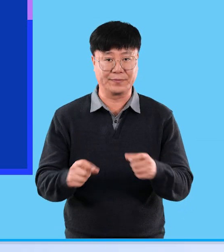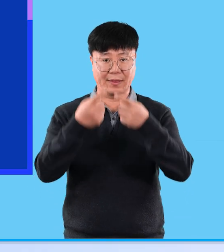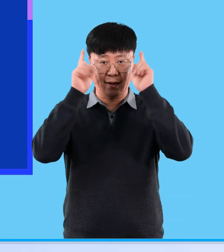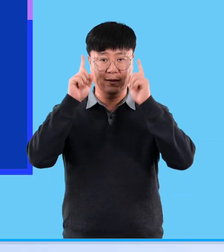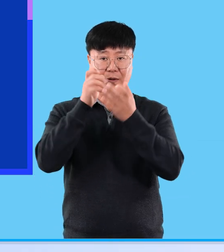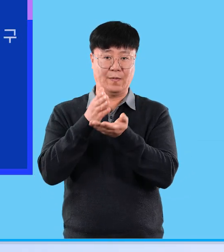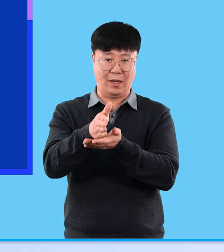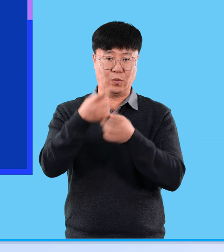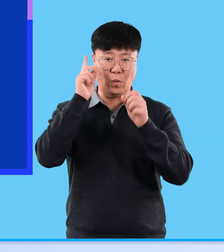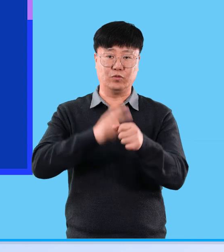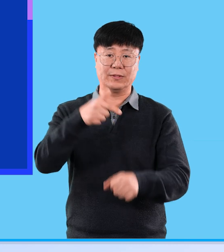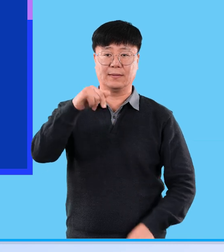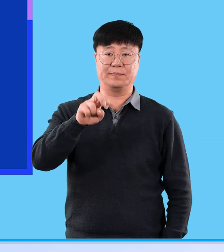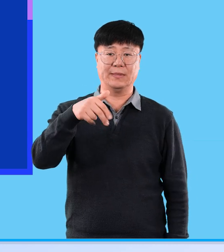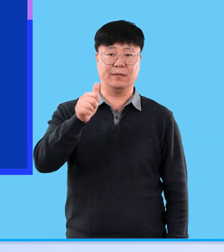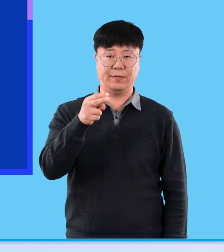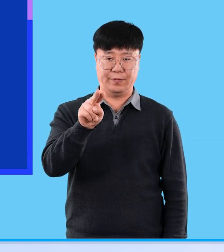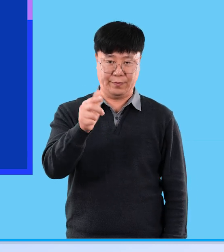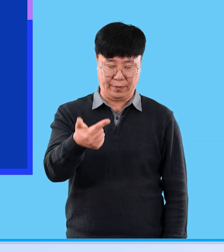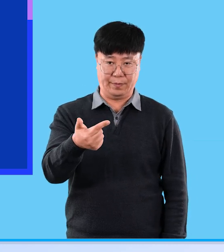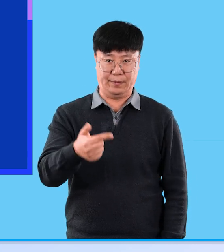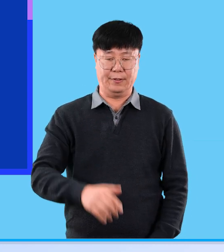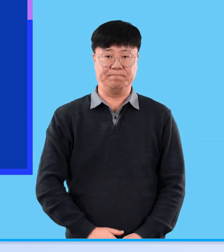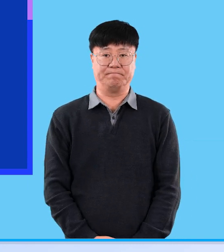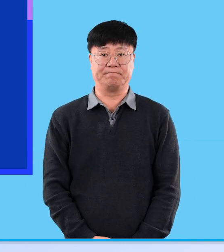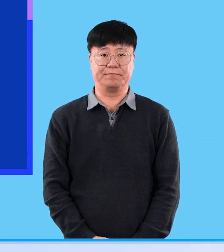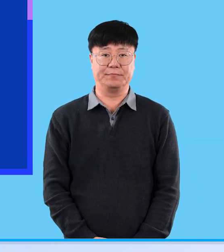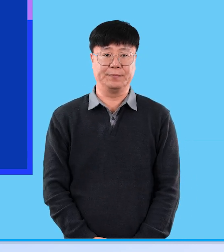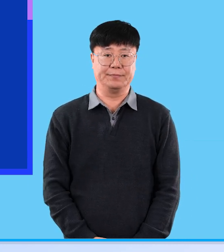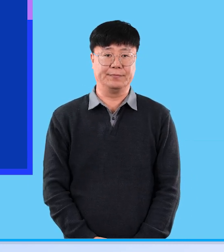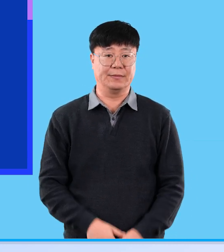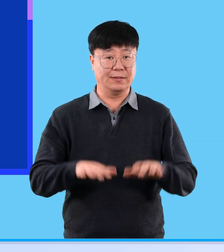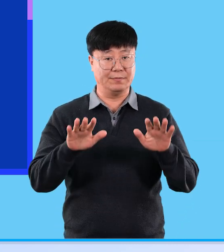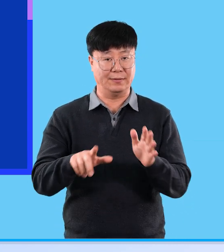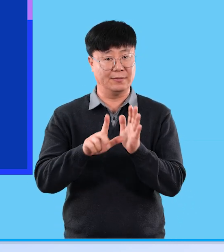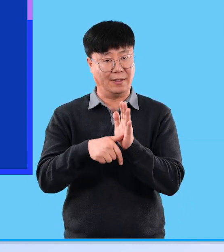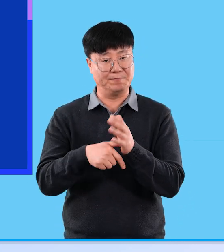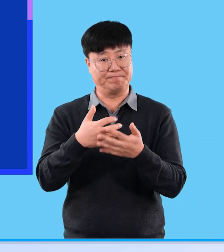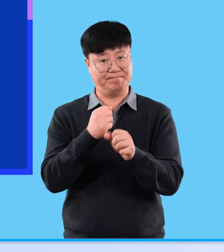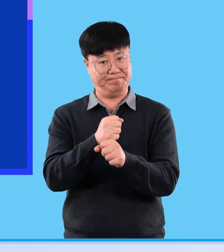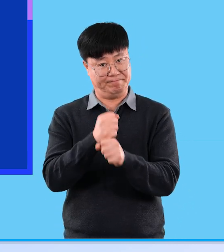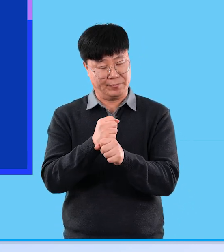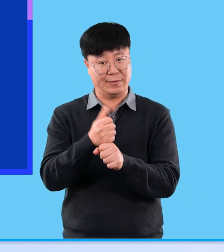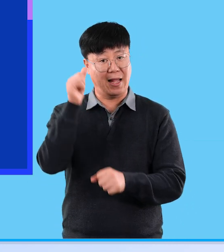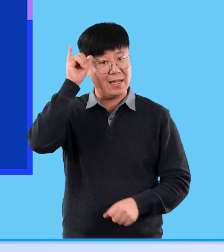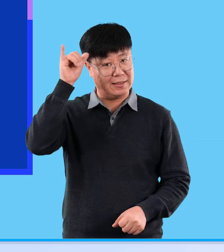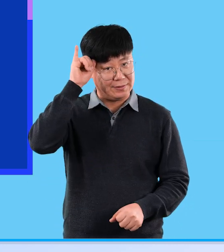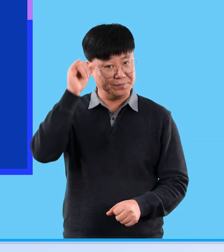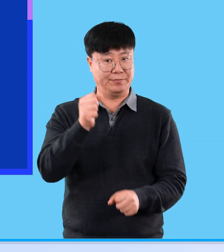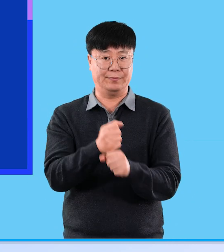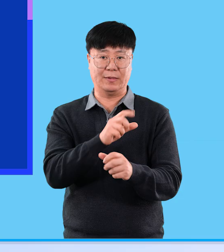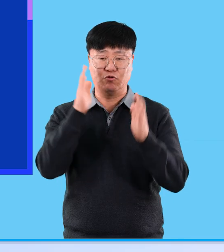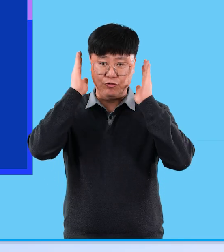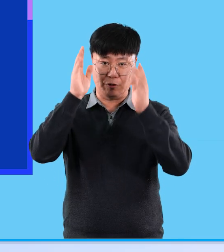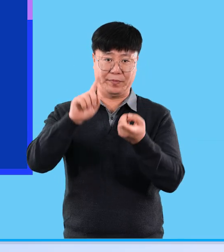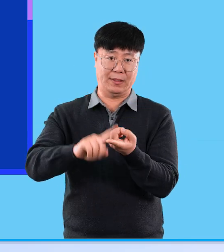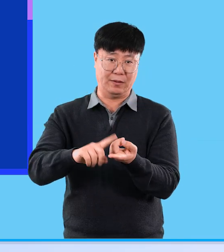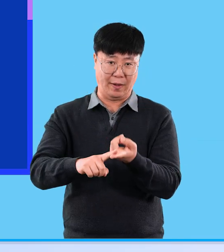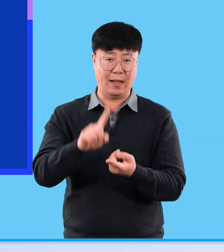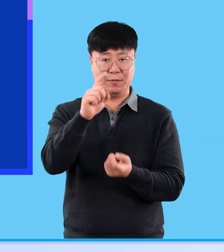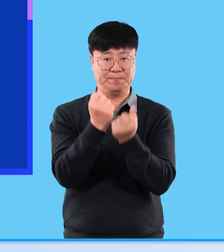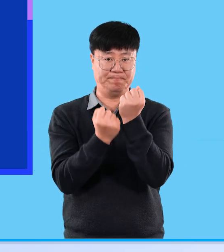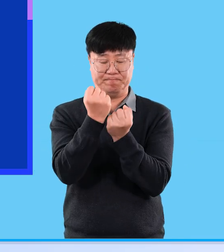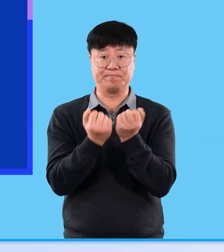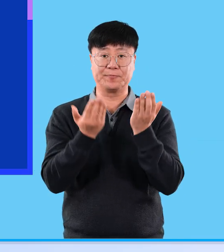안녕하세요. 중부대학교 사진영상학과 교수 김지현입니다. 이번 시간은 생성형 AI 컨텐츠 제작 수업에 대해서